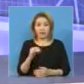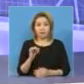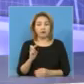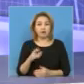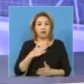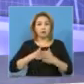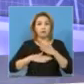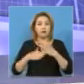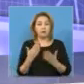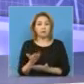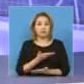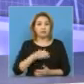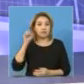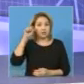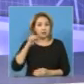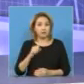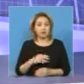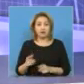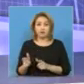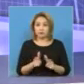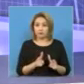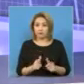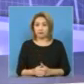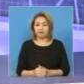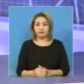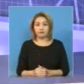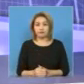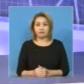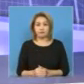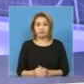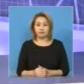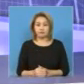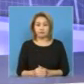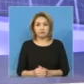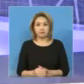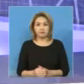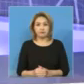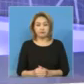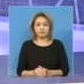Әбдірахмановтардың қуанышын біздің телеарна тілшілері де бөлісіп келді. Назар аударайық.